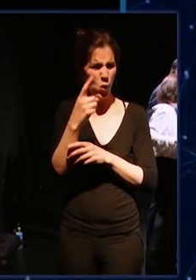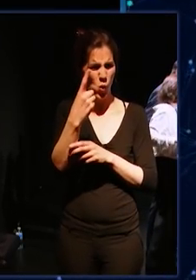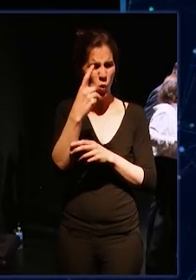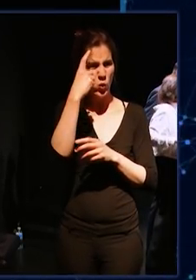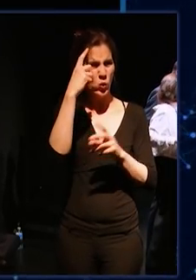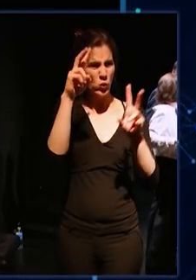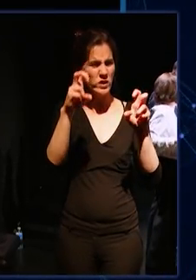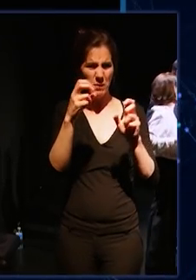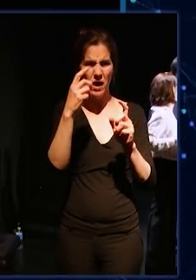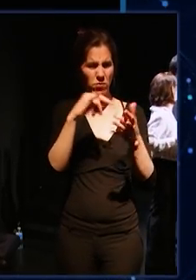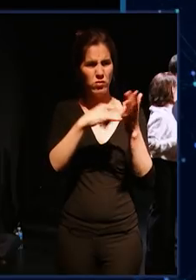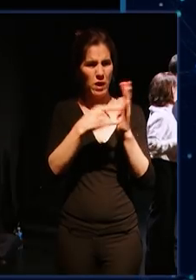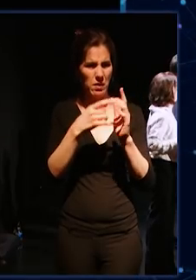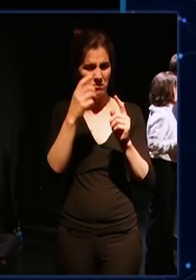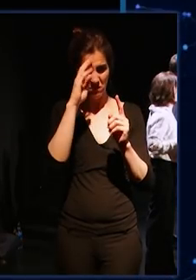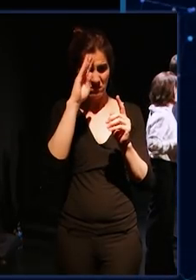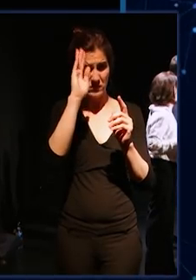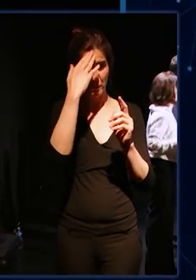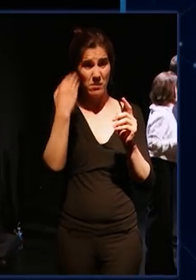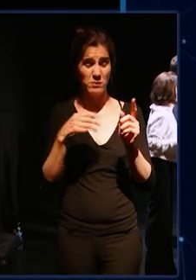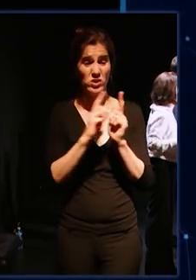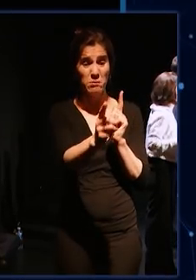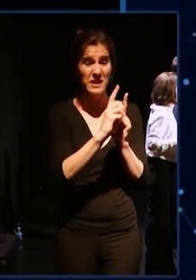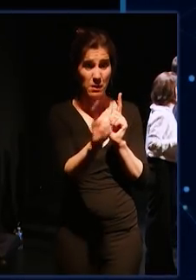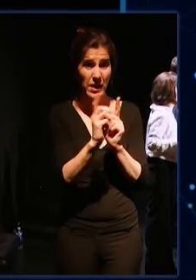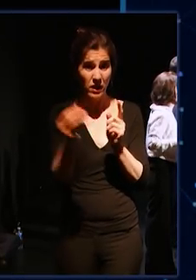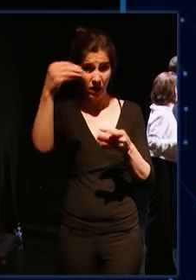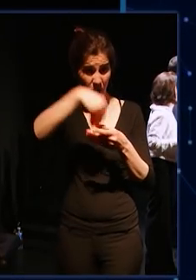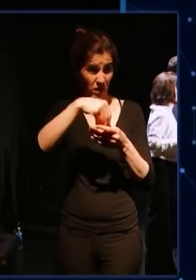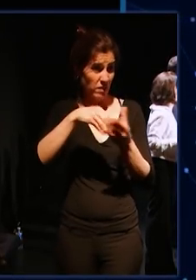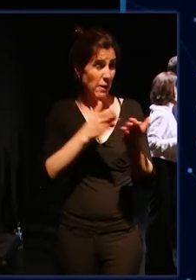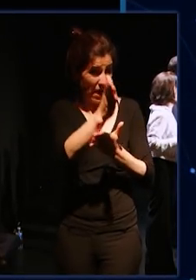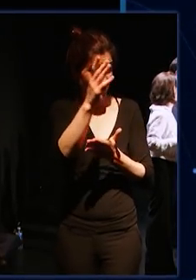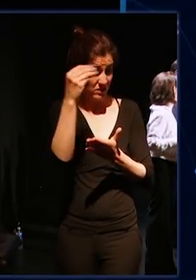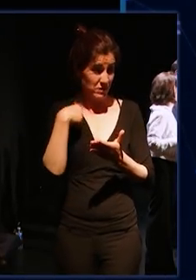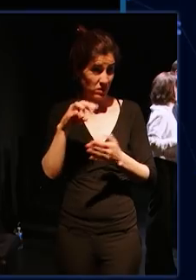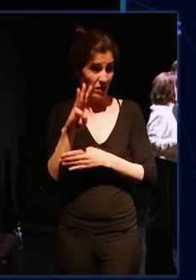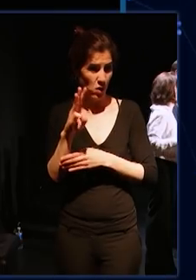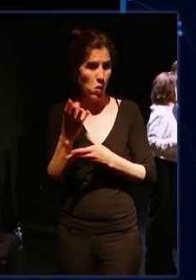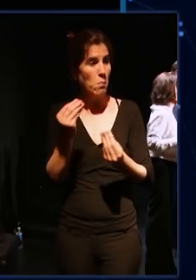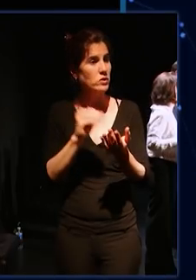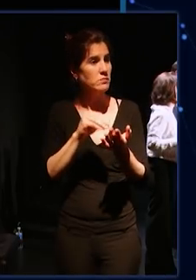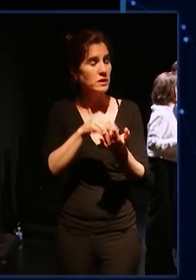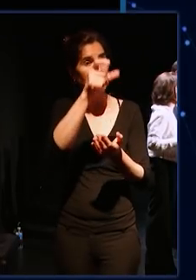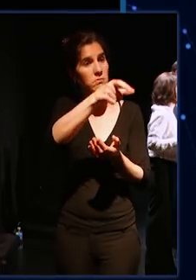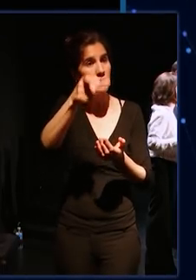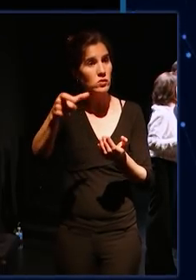és els desplaçaments de pas per Cardedeu. Molta gent es queda moltes vegades atrapada